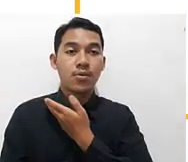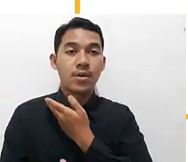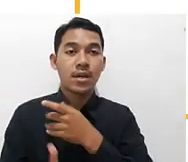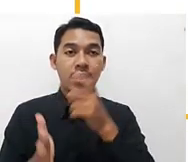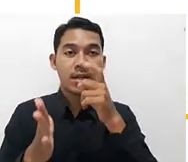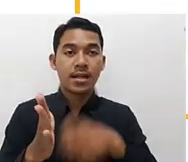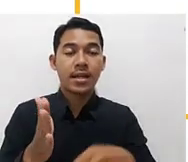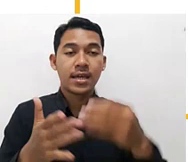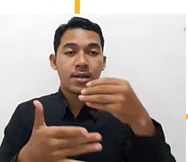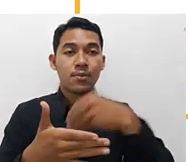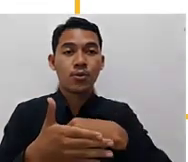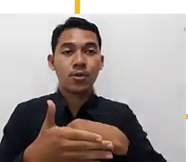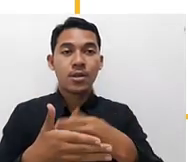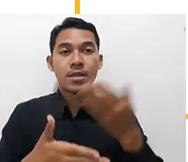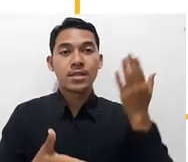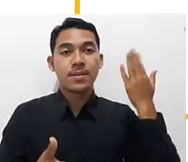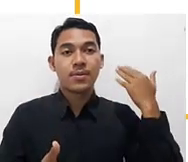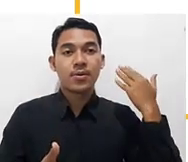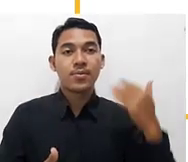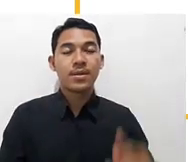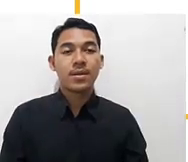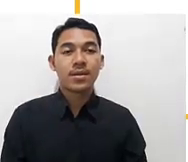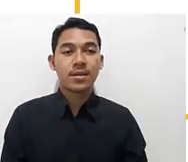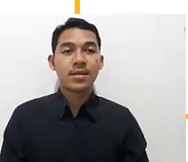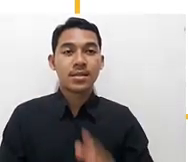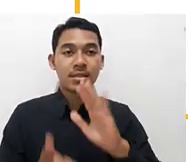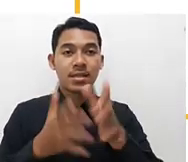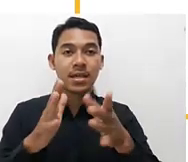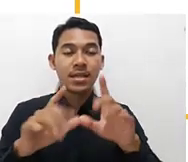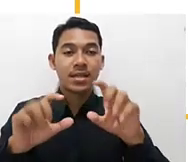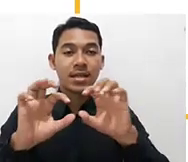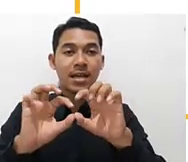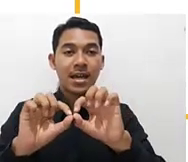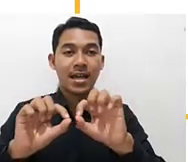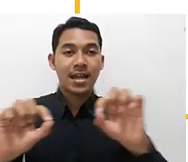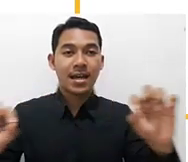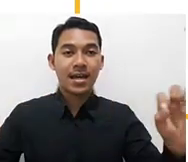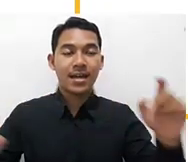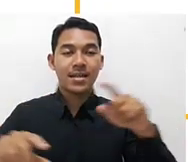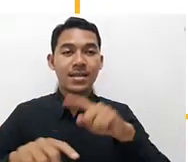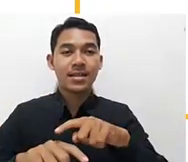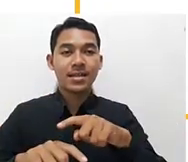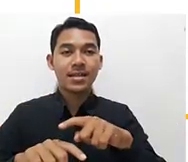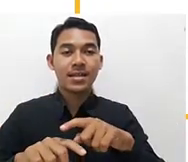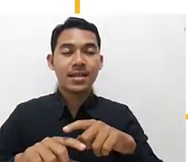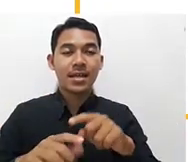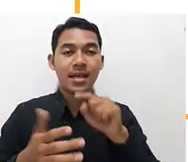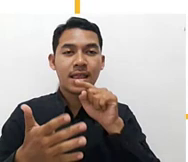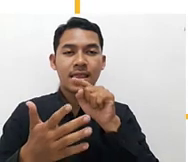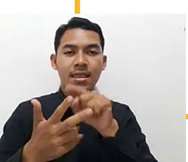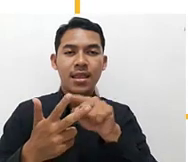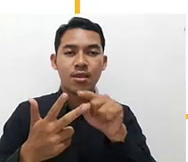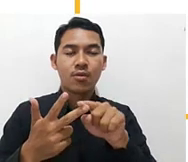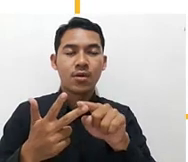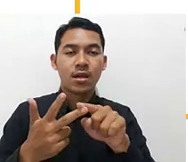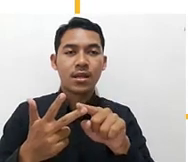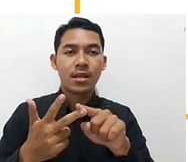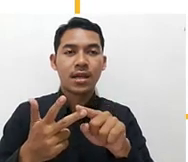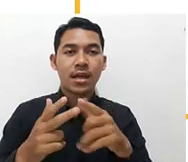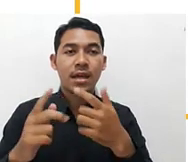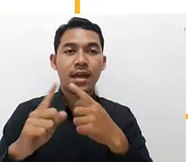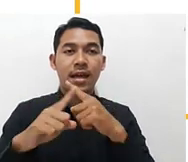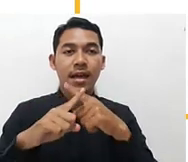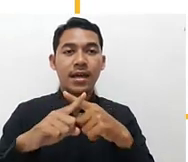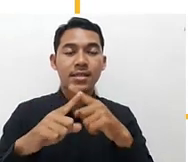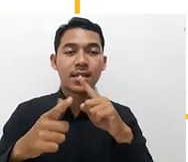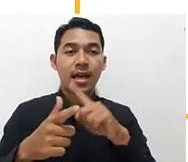sebelumnya. Jadi rangkaian ini bukan hanya ditentukan berdasarkan input X dan Y. Misalkan kita